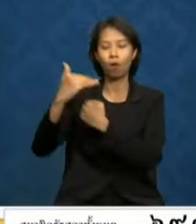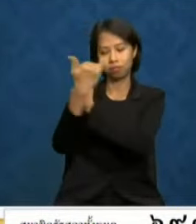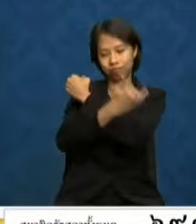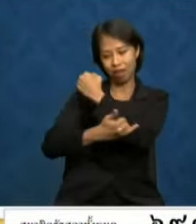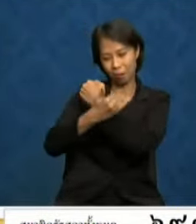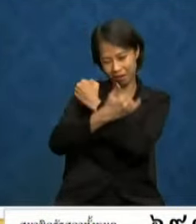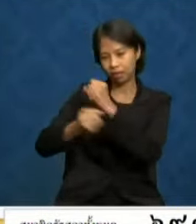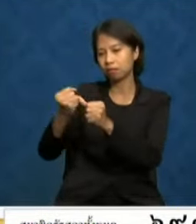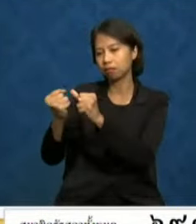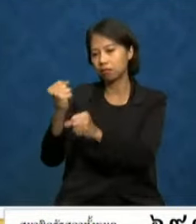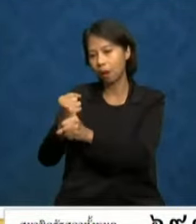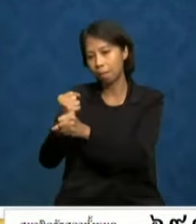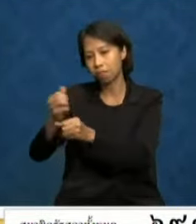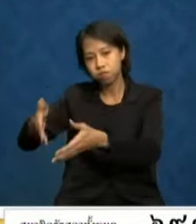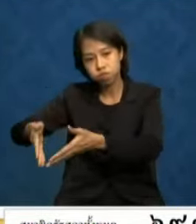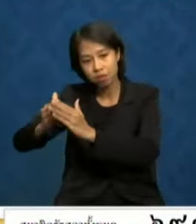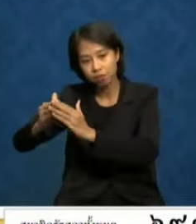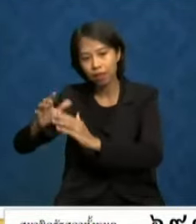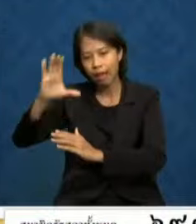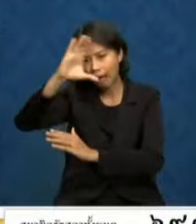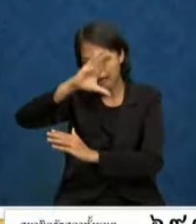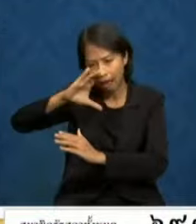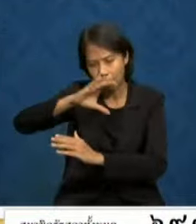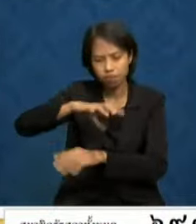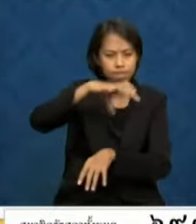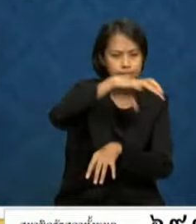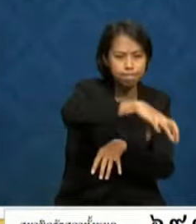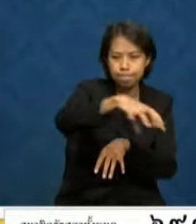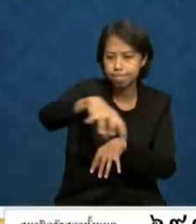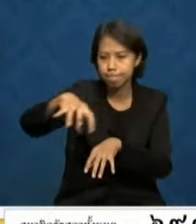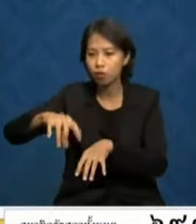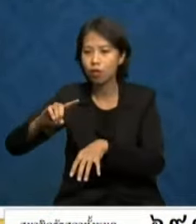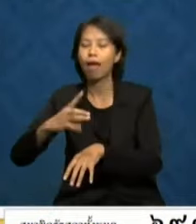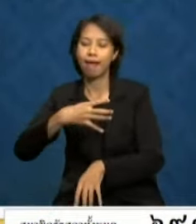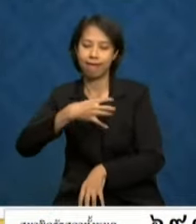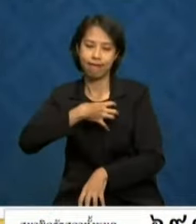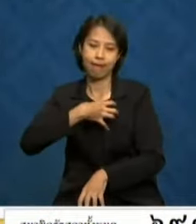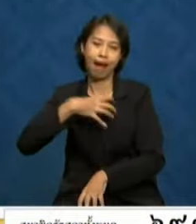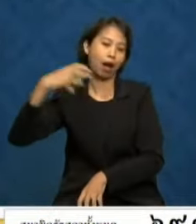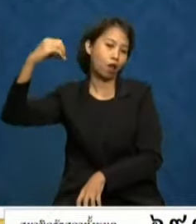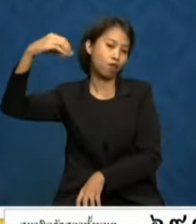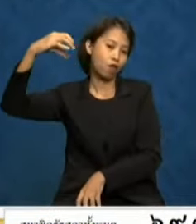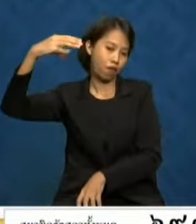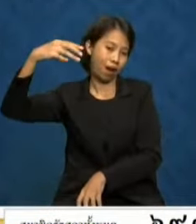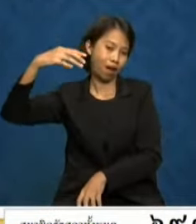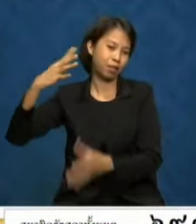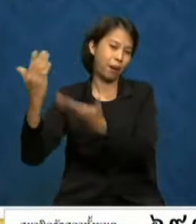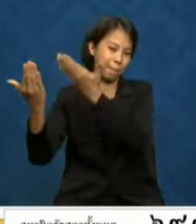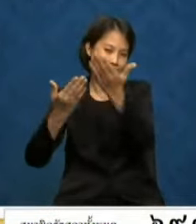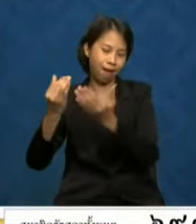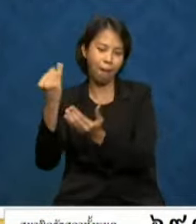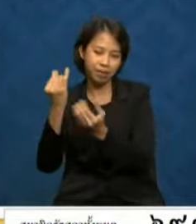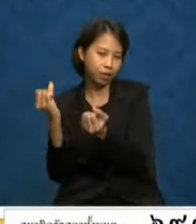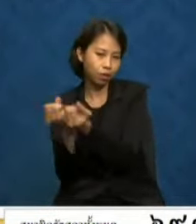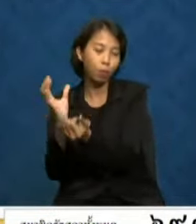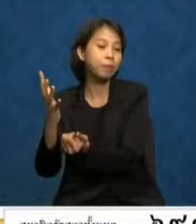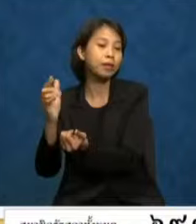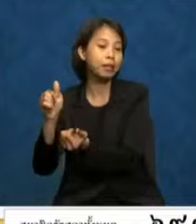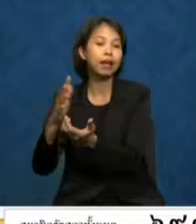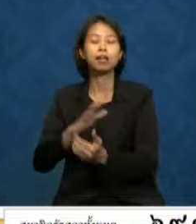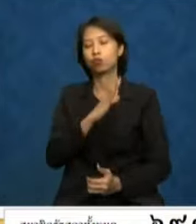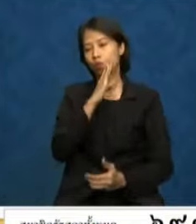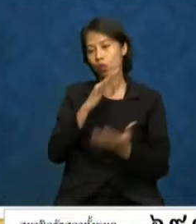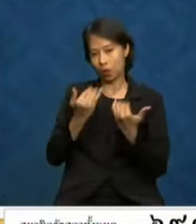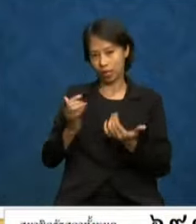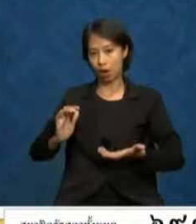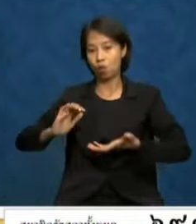ร้องที่จะแสวงหาพื้นที่ที่มีพลังงานไฟฟ้าสะอาดกันทั้งนั้นนะครับซึ่งเรื่องนี้ถ้าเรามีการร่วมมือเนี่ยเราก็จะได้ประโยชน์จ